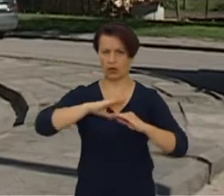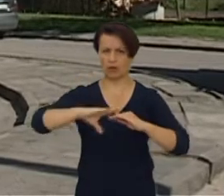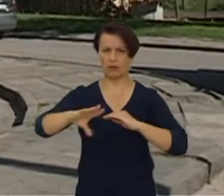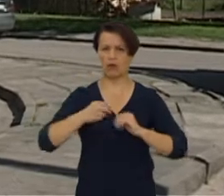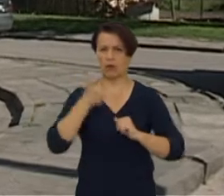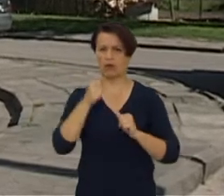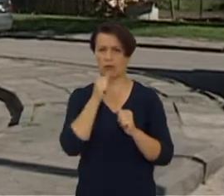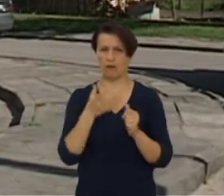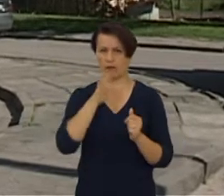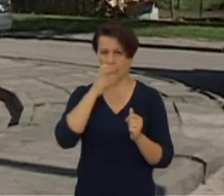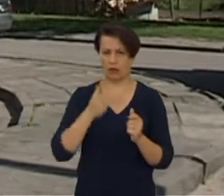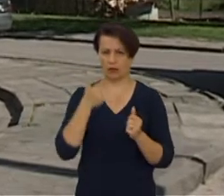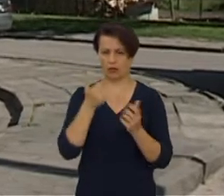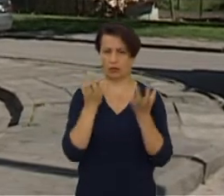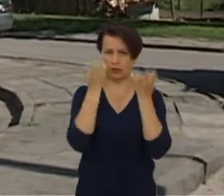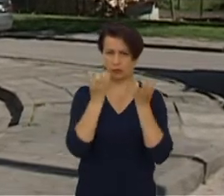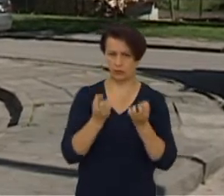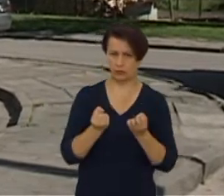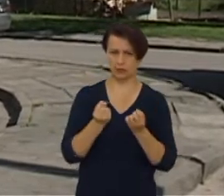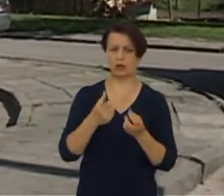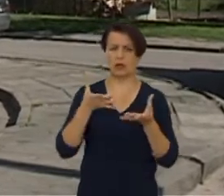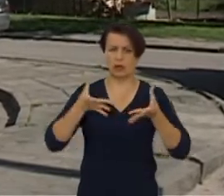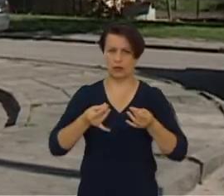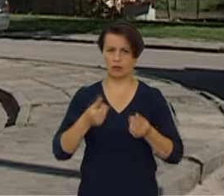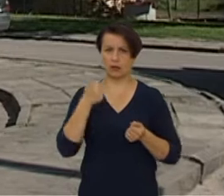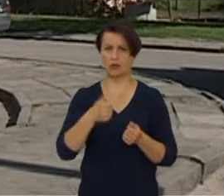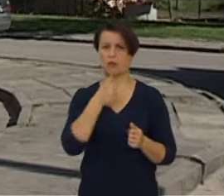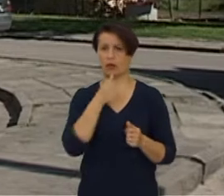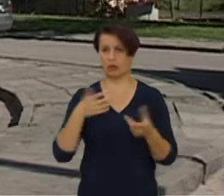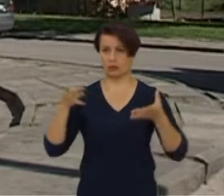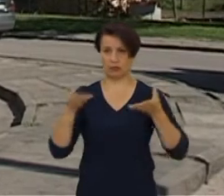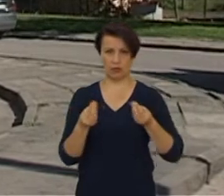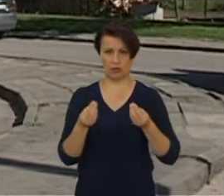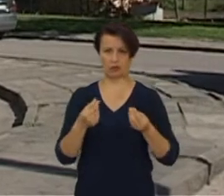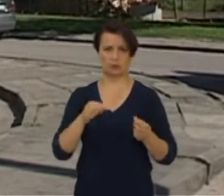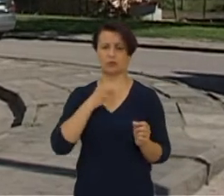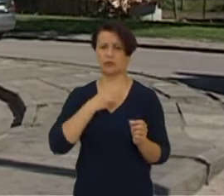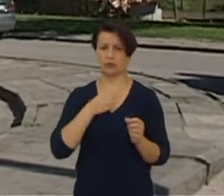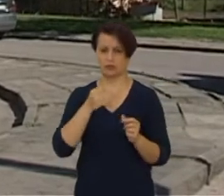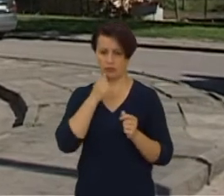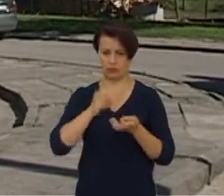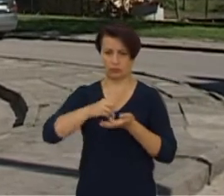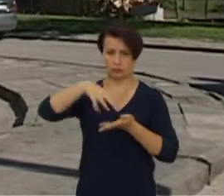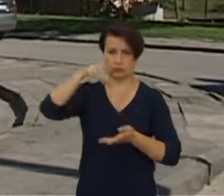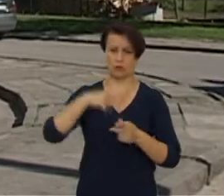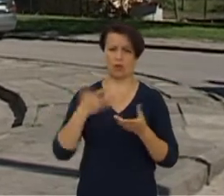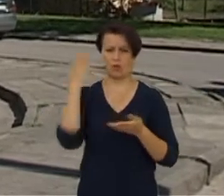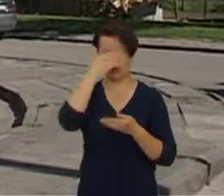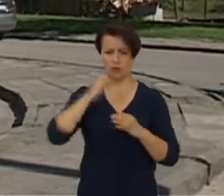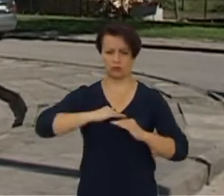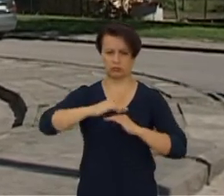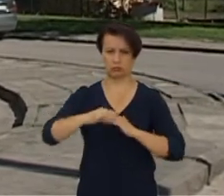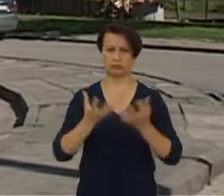geriau, jinai kaip tą vandenį absorbuoja, tarkim, geriau duoda prilipti, kad ir drėgna būna, jei išputus